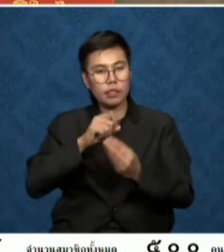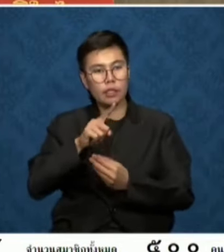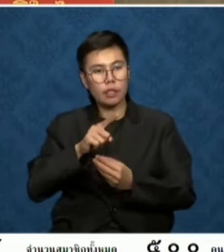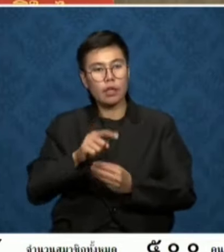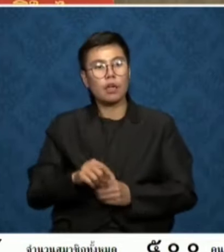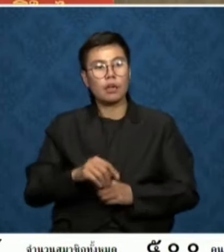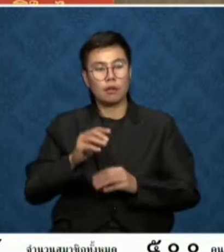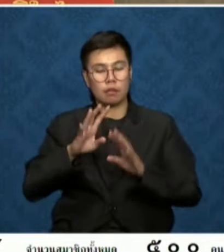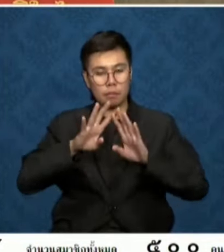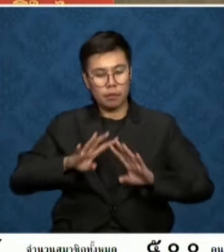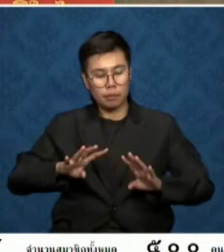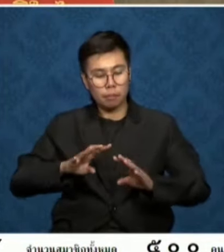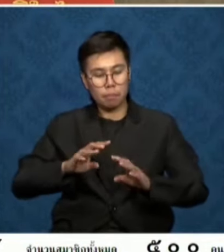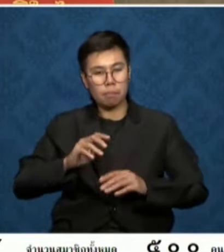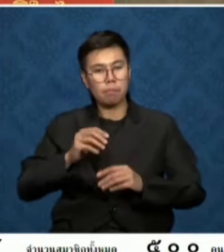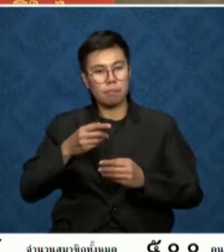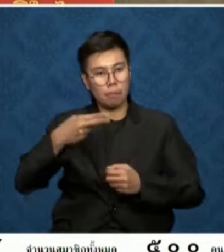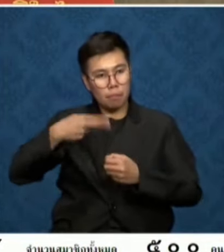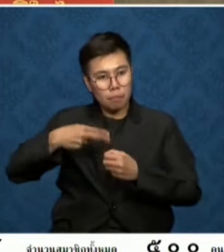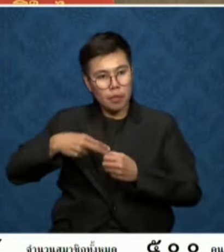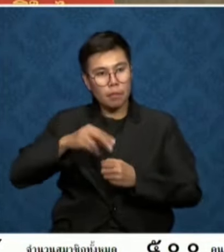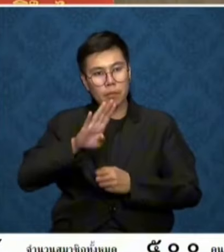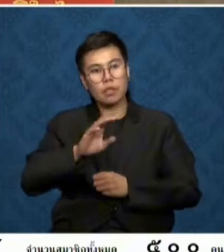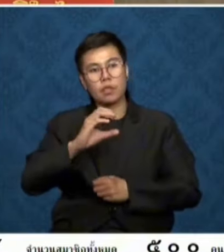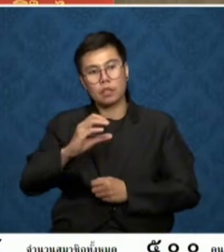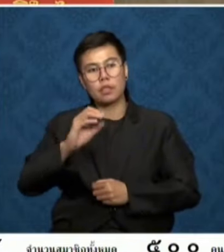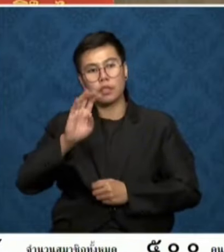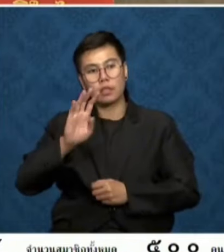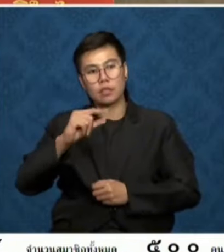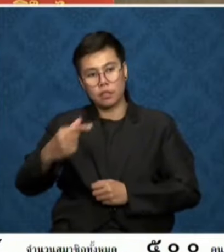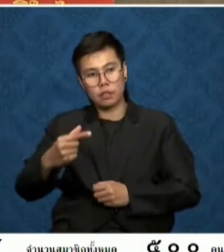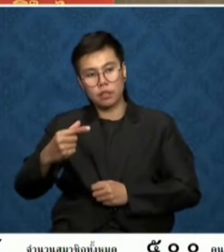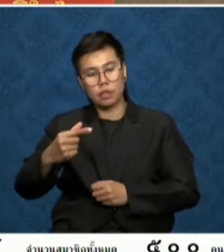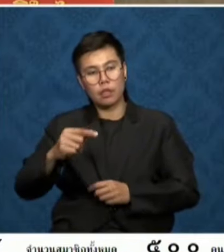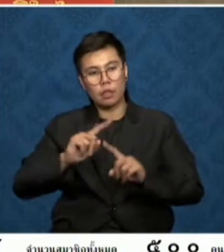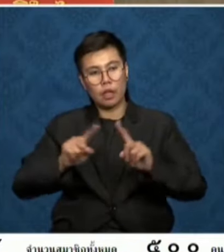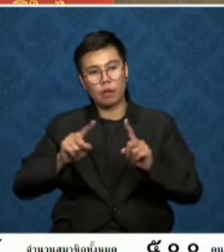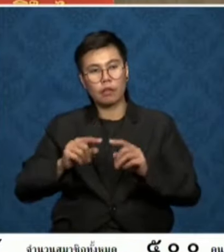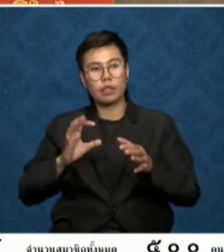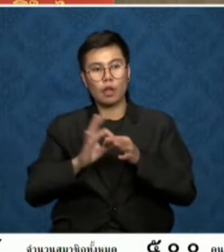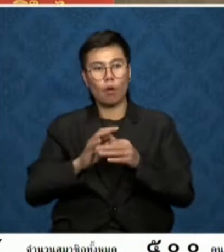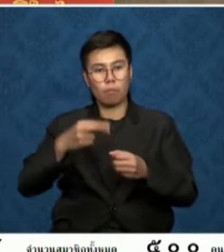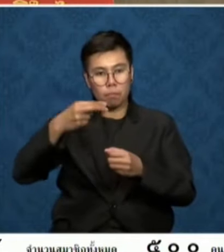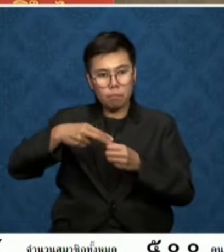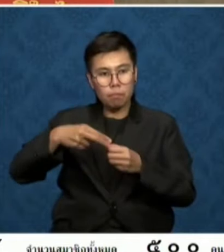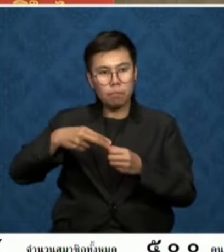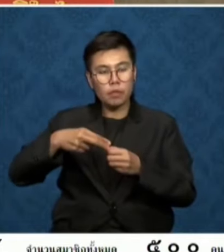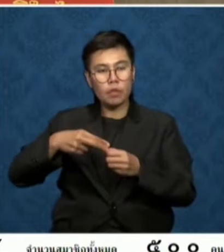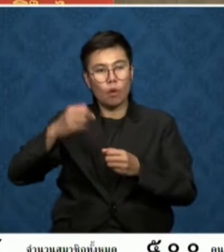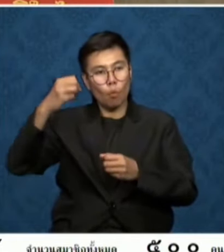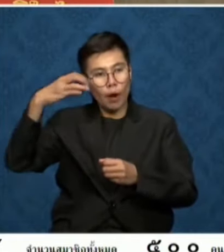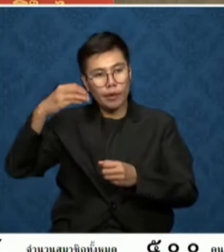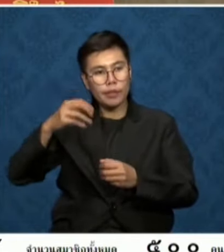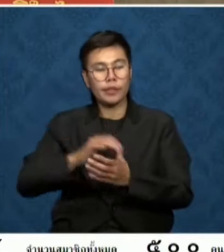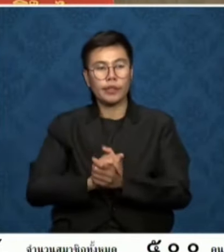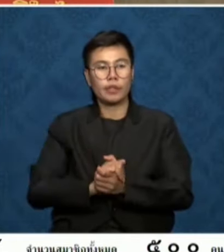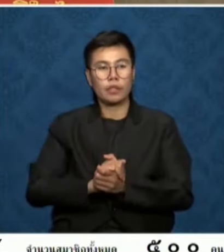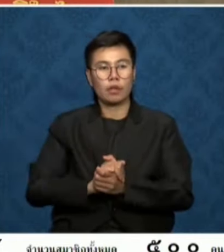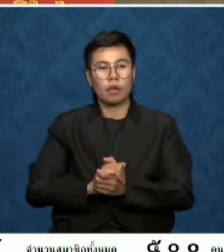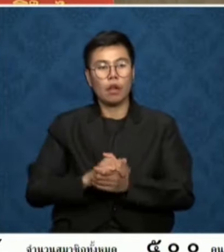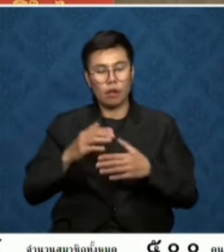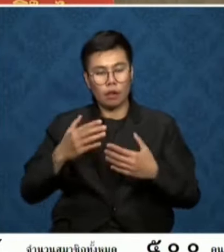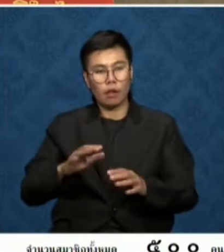ศไทยเนี่ยพยายามผลักดันแต่ในมุมของด้านพลังงานนั้นค่ะท่านประธานในมุมของด้านพลังงานของประเทศเราเองนั้นเนี่ยโดยหลัก